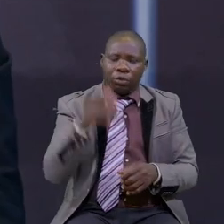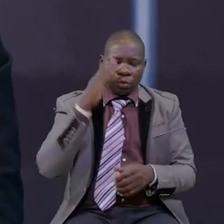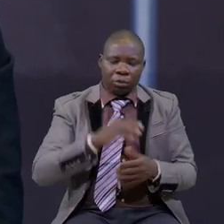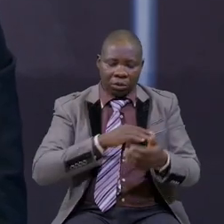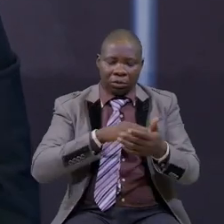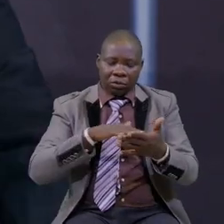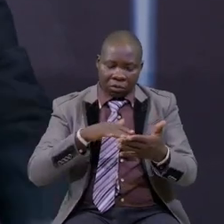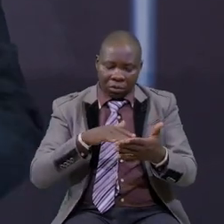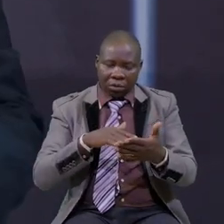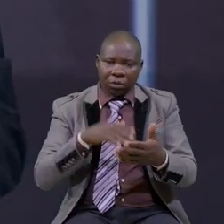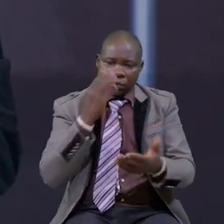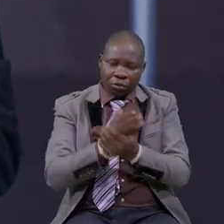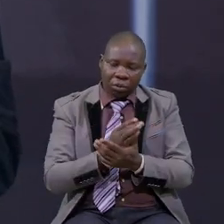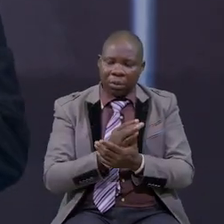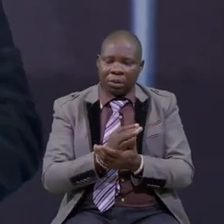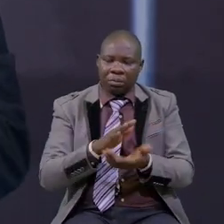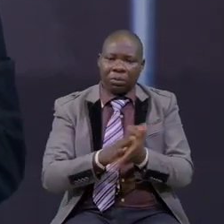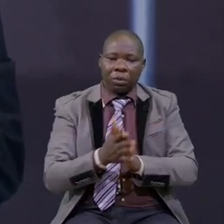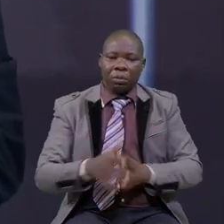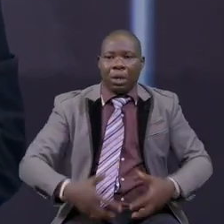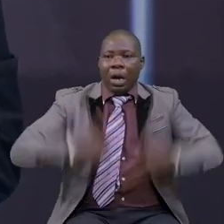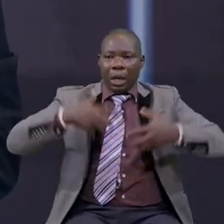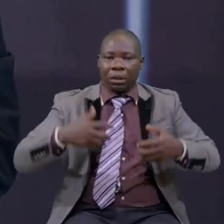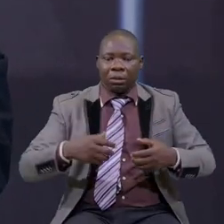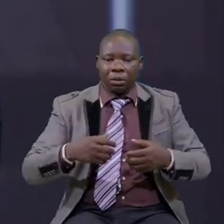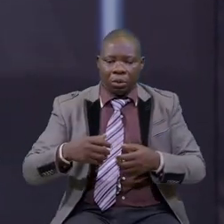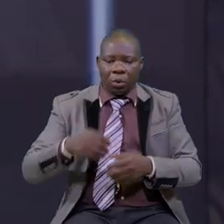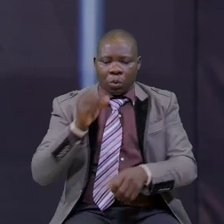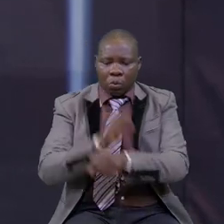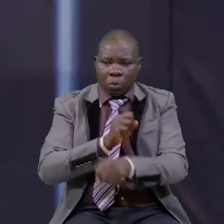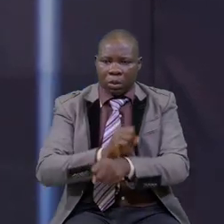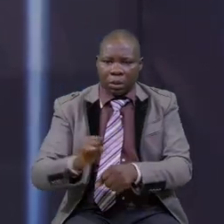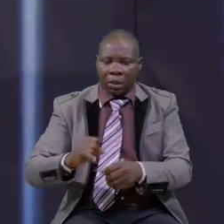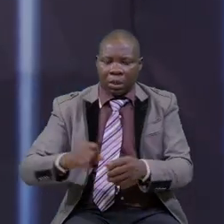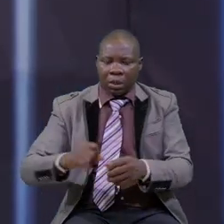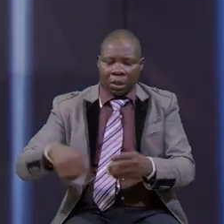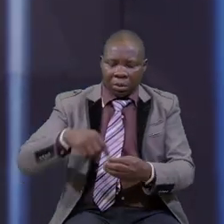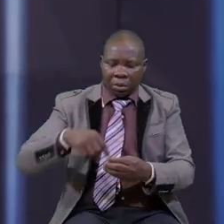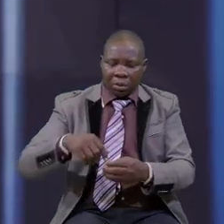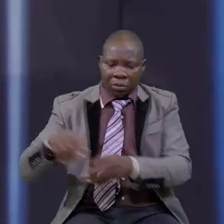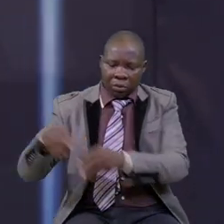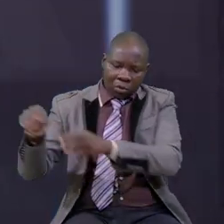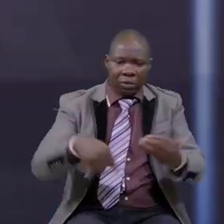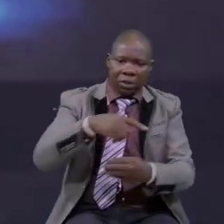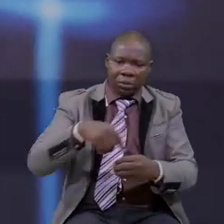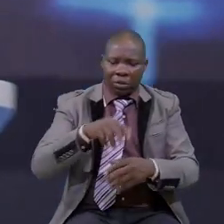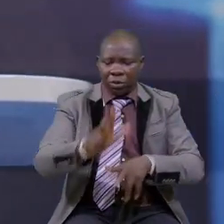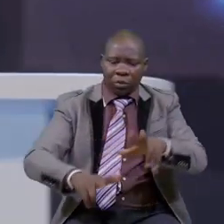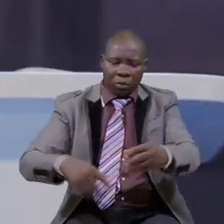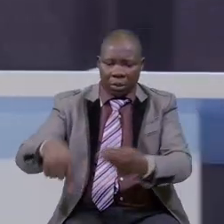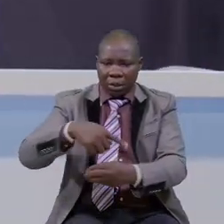Si tu dois être miséricordieux, tu dois cesser d'être agressif. Tu dois cesser de te balader et de vivre dans la colère. Et